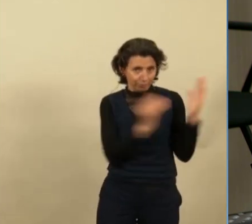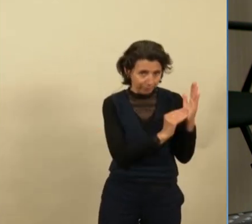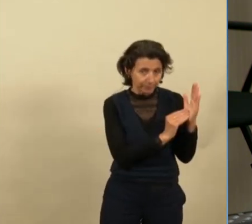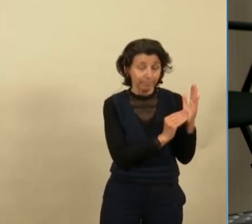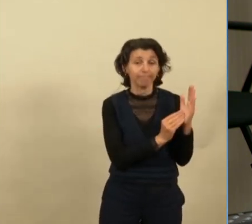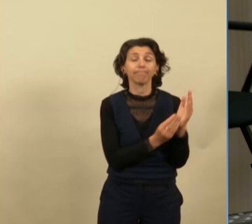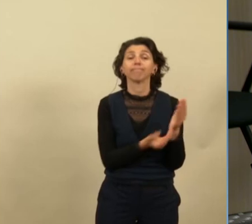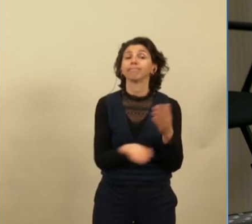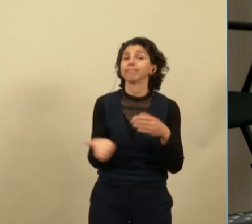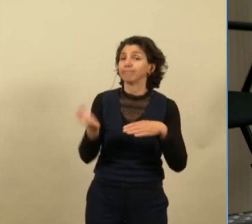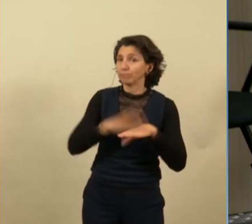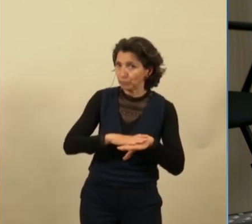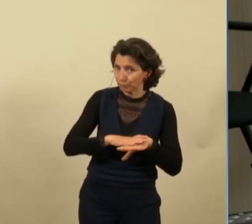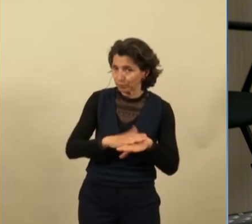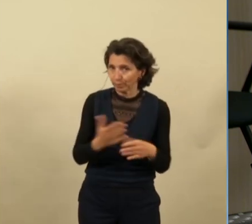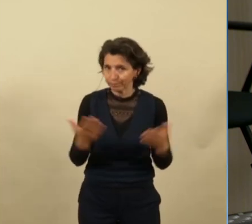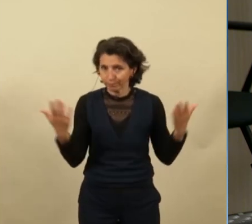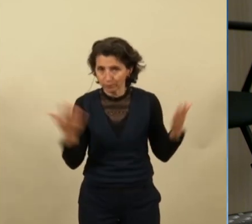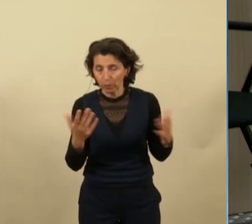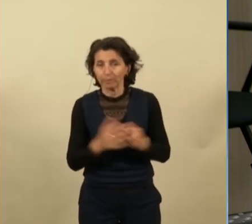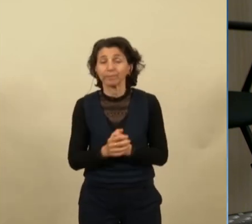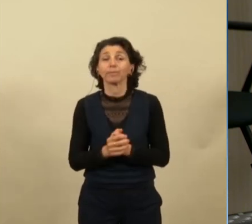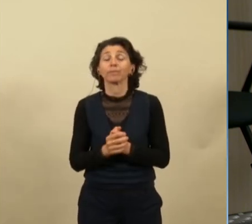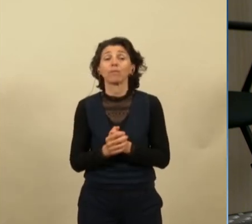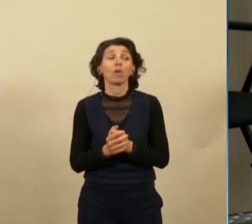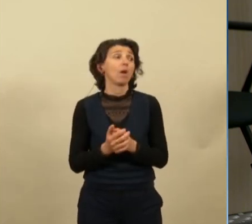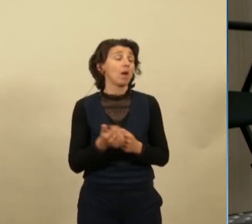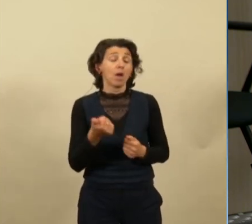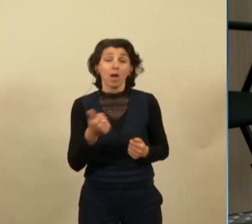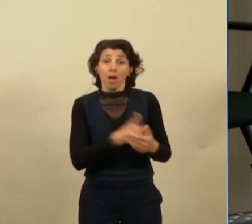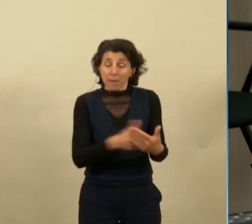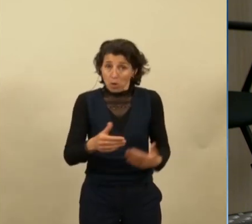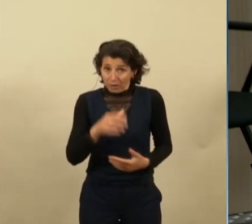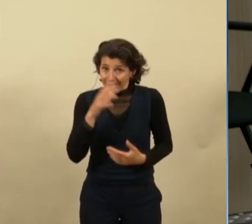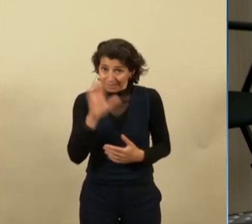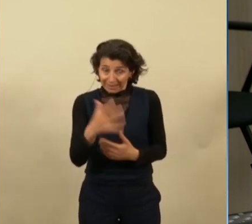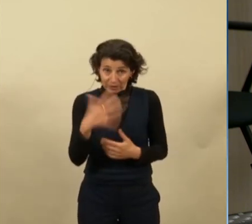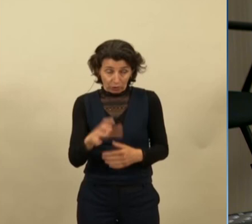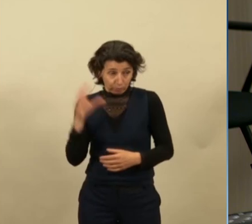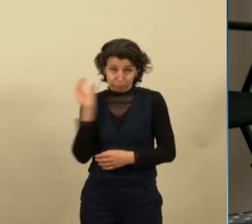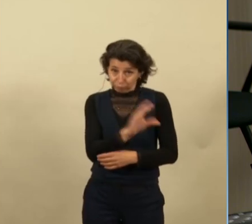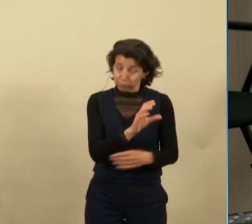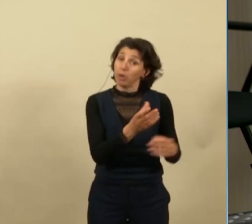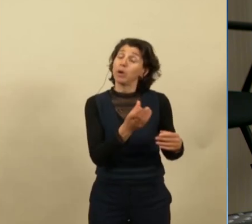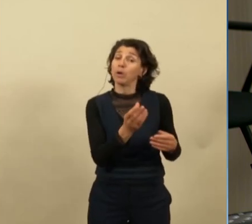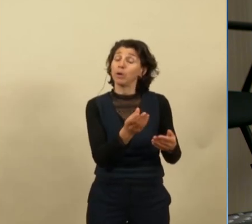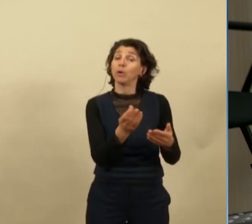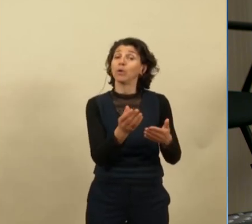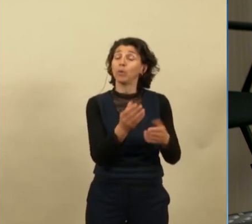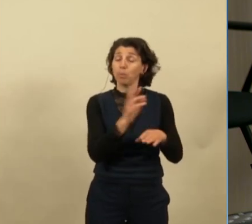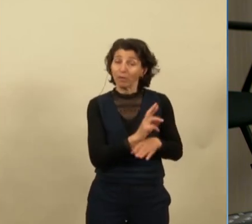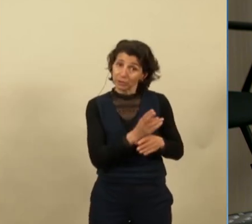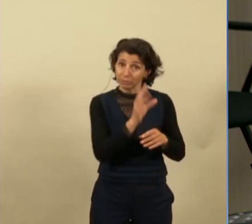une provision de 1 million cinq a été constitué lors d'une décision modificative du conseil